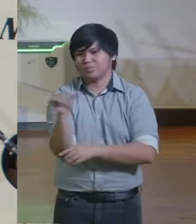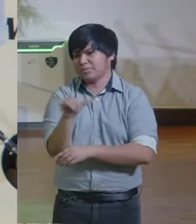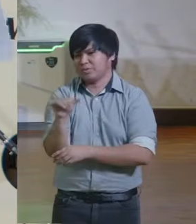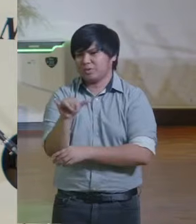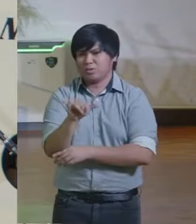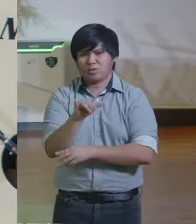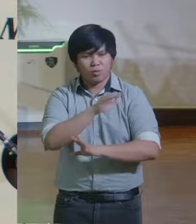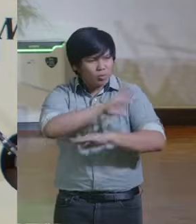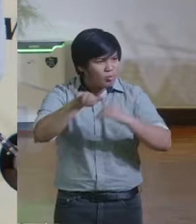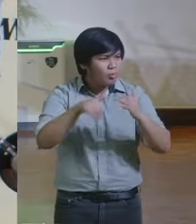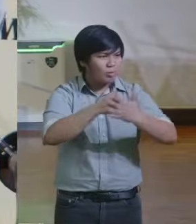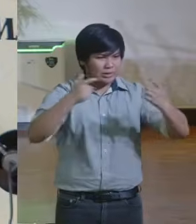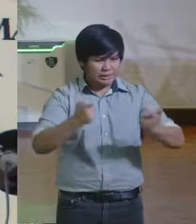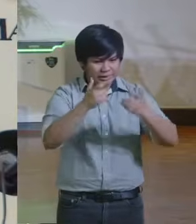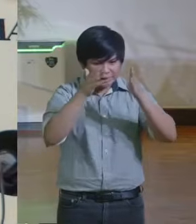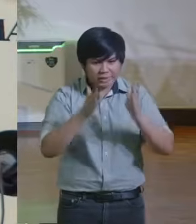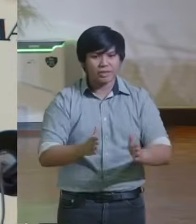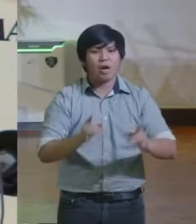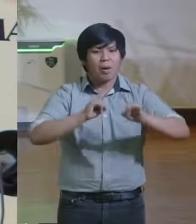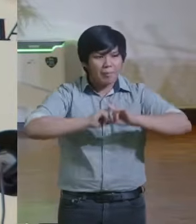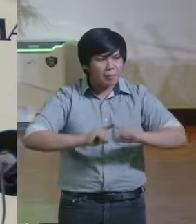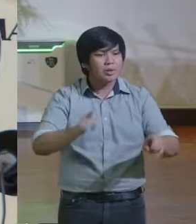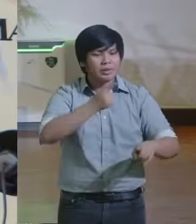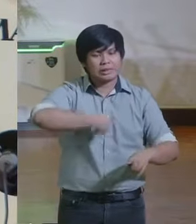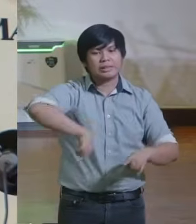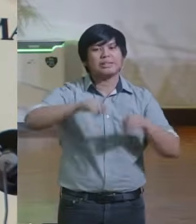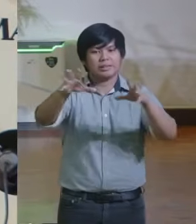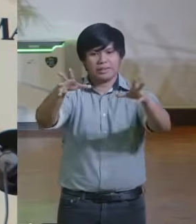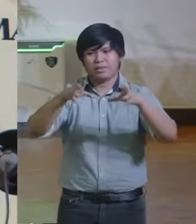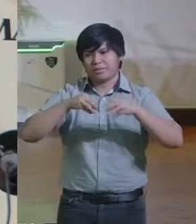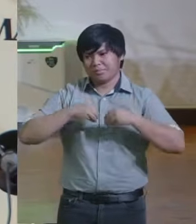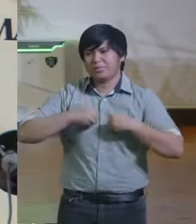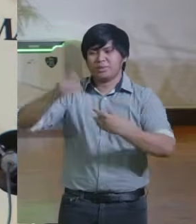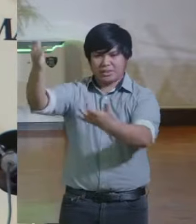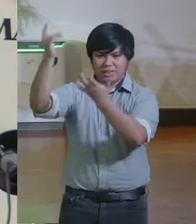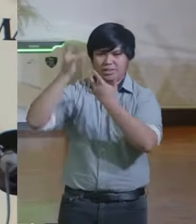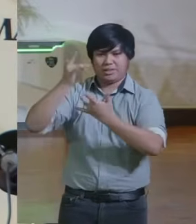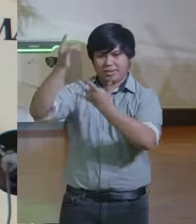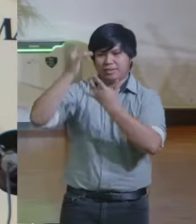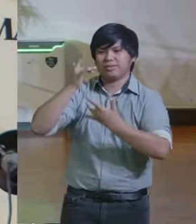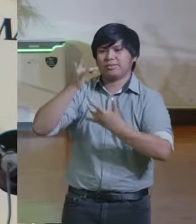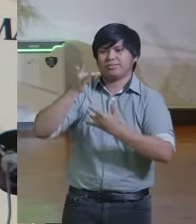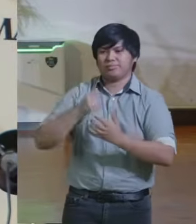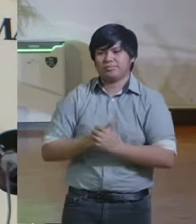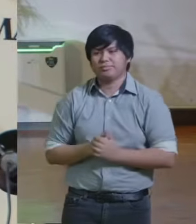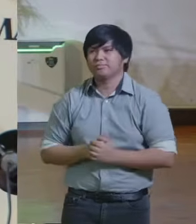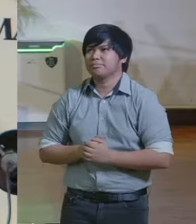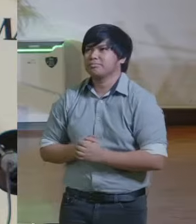pong lahat ay makasalanan, but we received mercy.